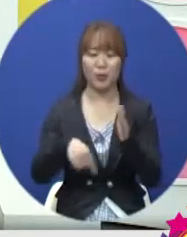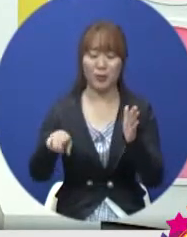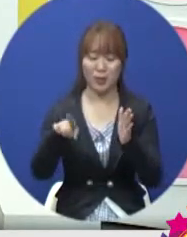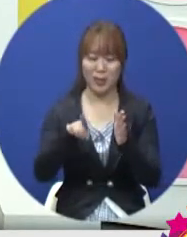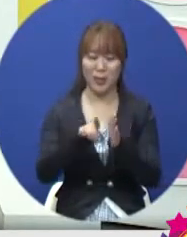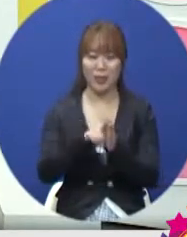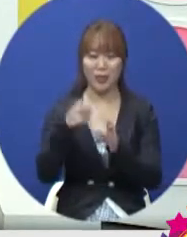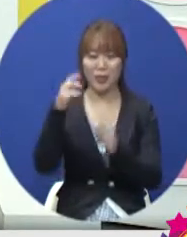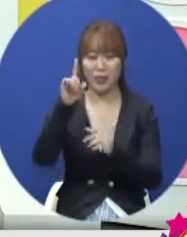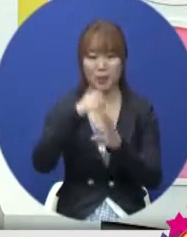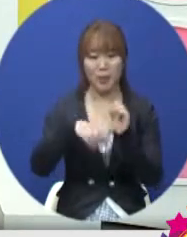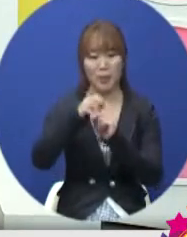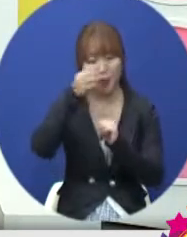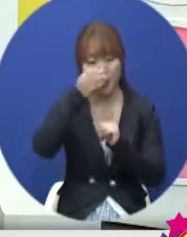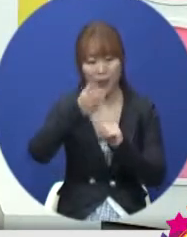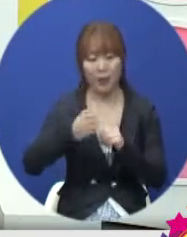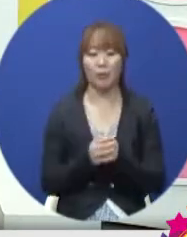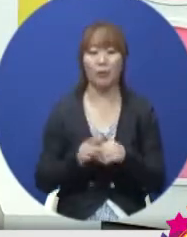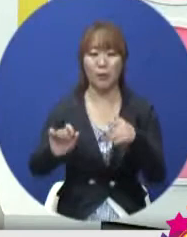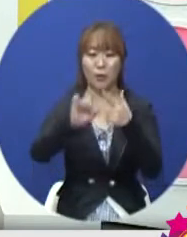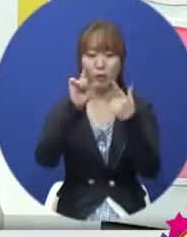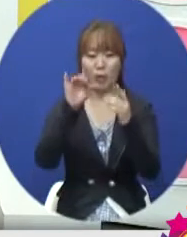분 모실게요. 네,